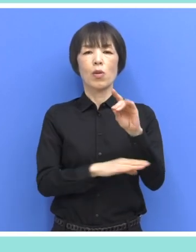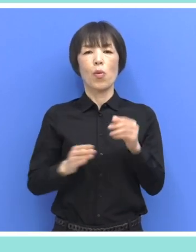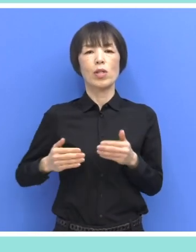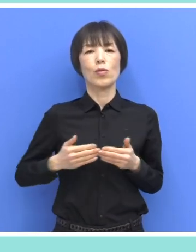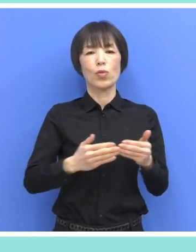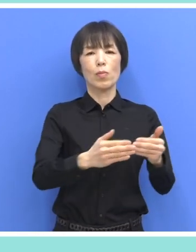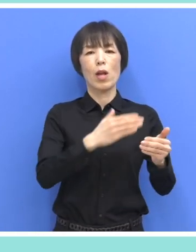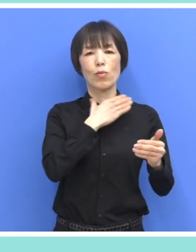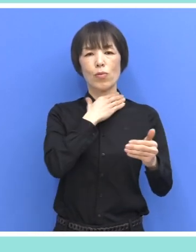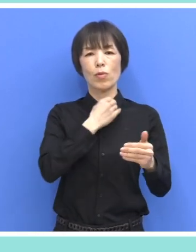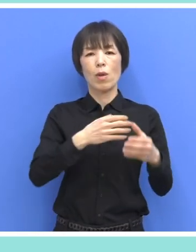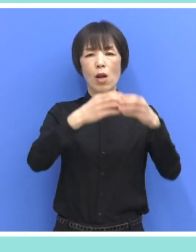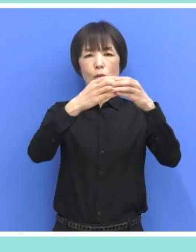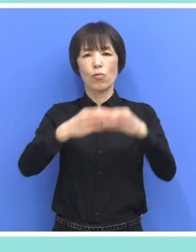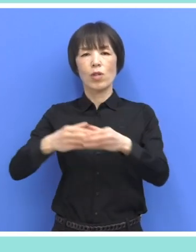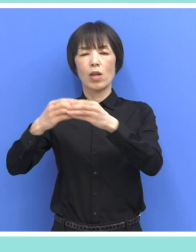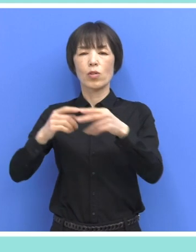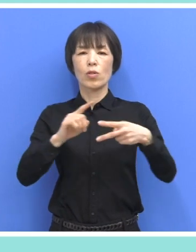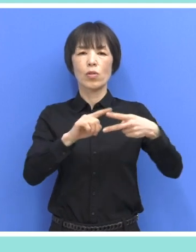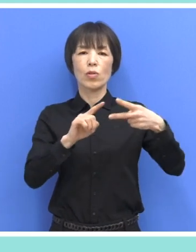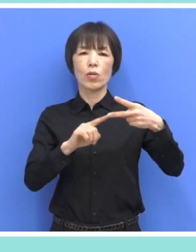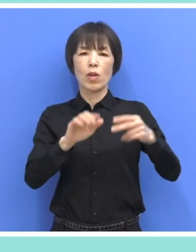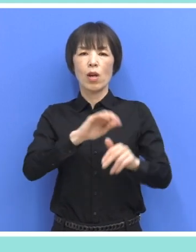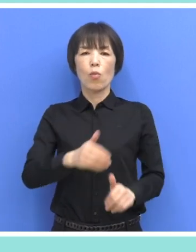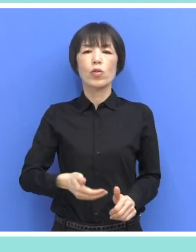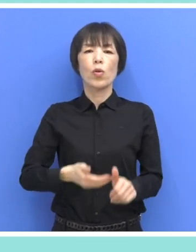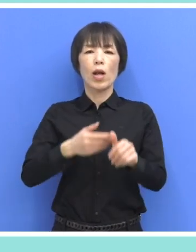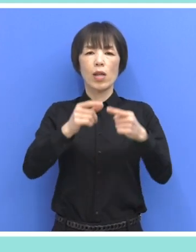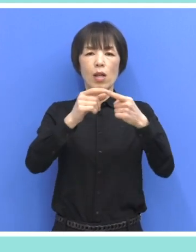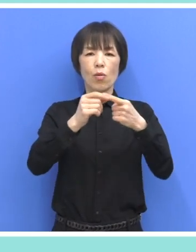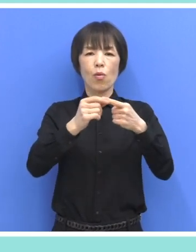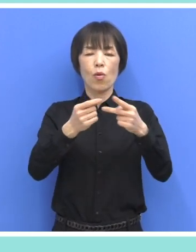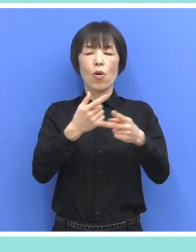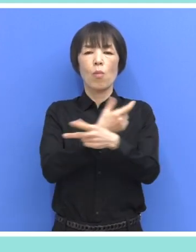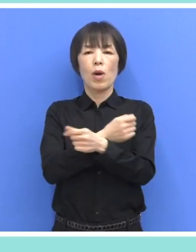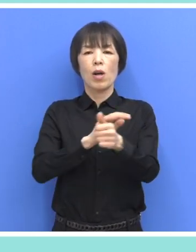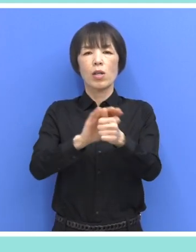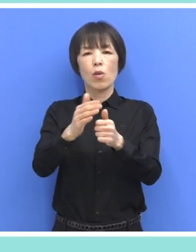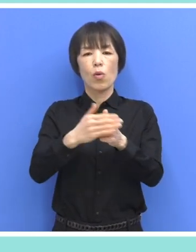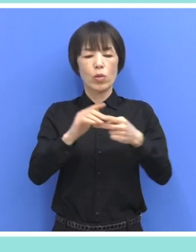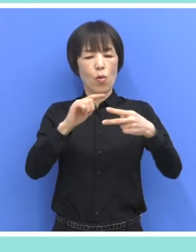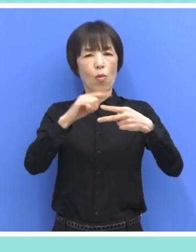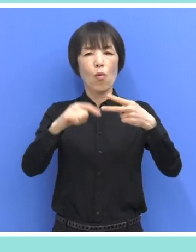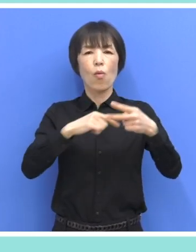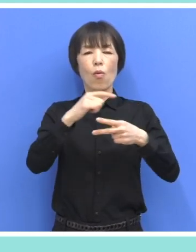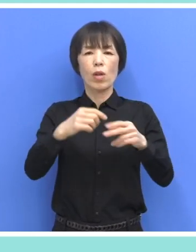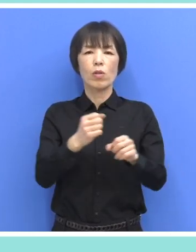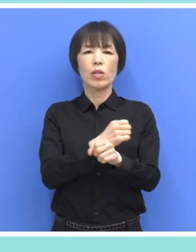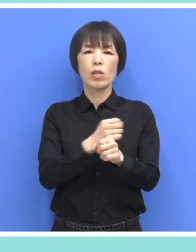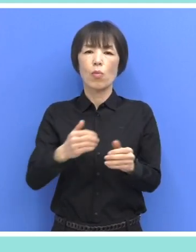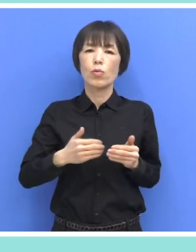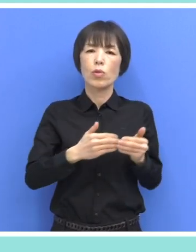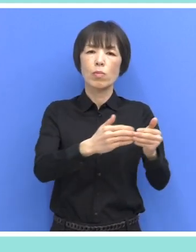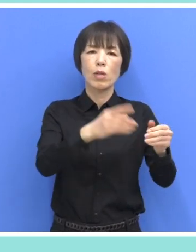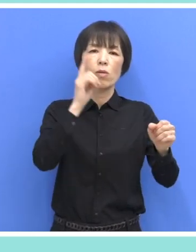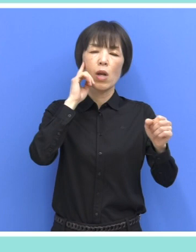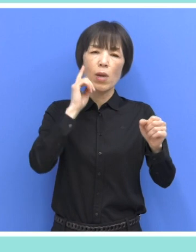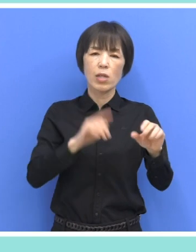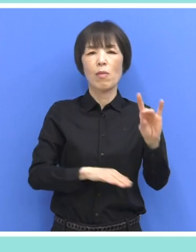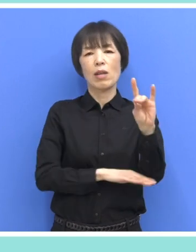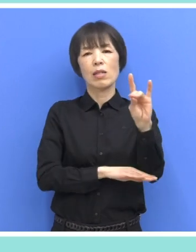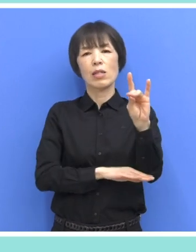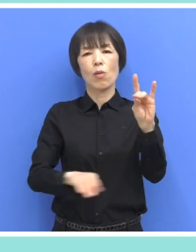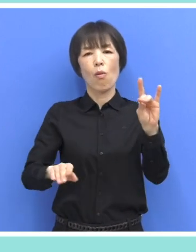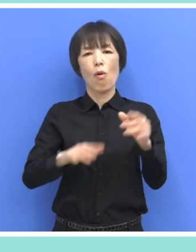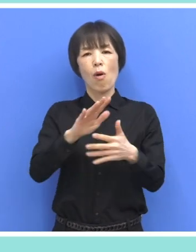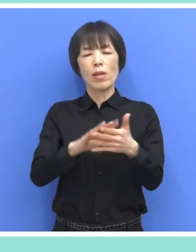まあ、主に2つ柱があって、子育てと共助というところです。で、この2つの事業を動かすために基盤となる